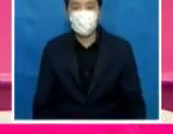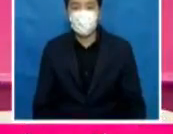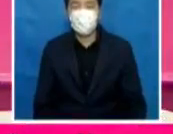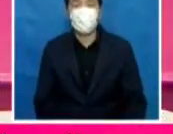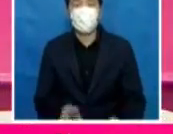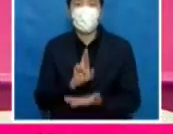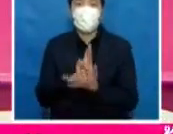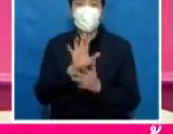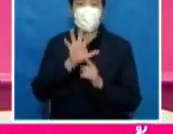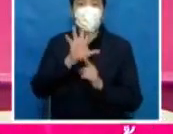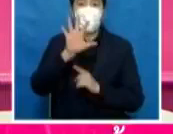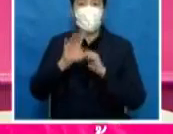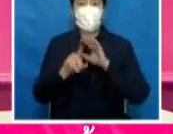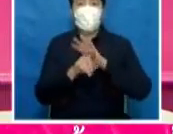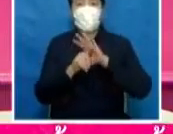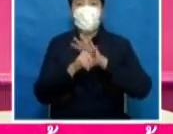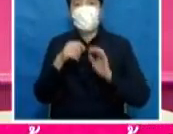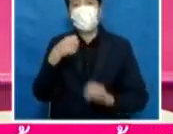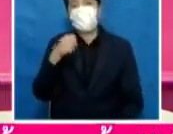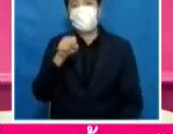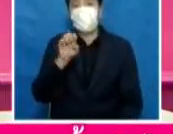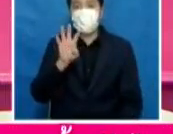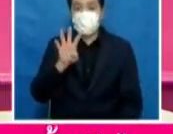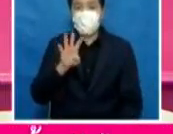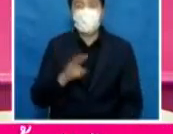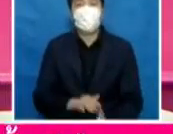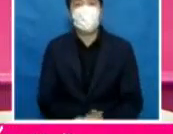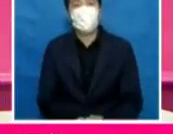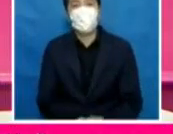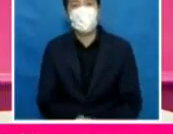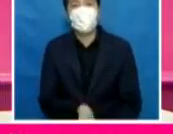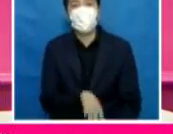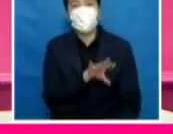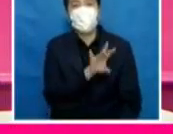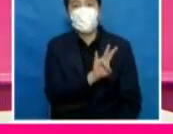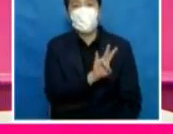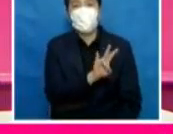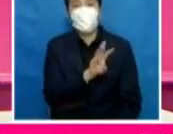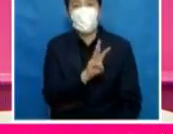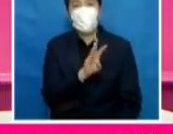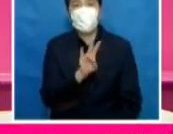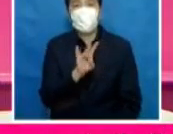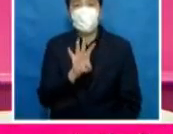อันดับที่5หมุนครั้งที่14เลขที่ออก